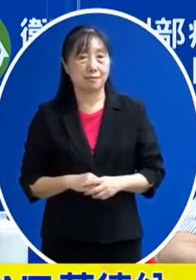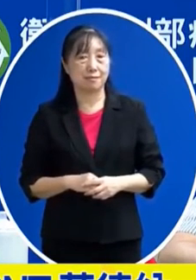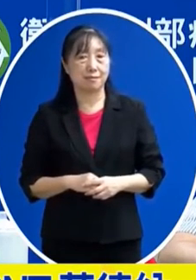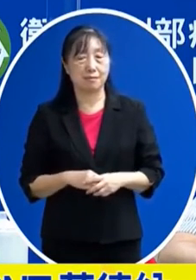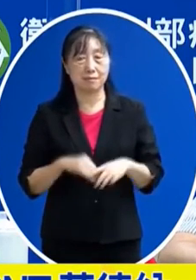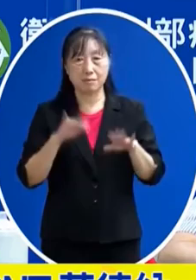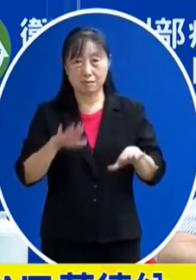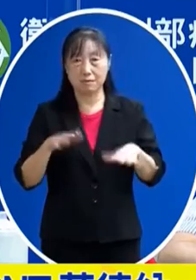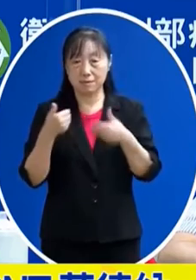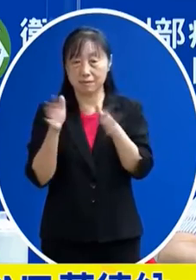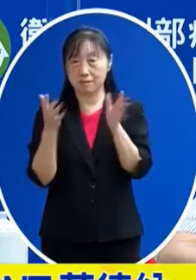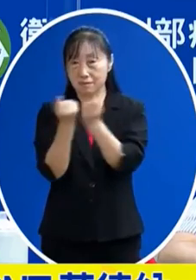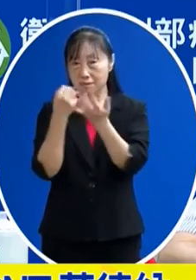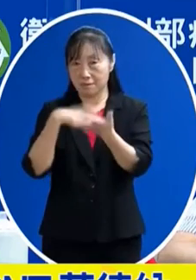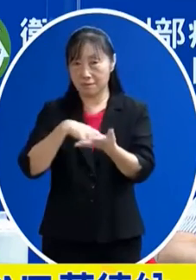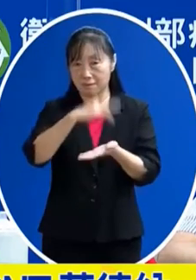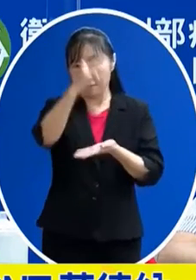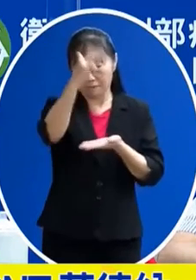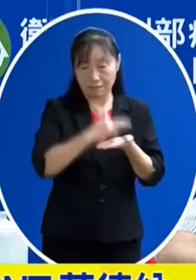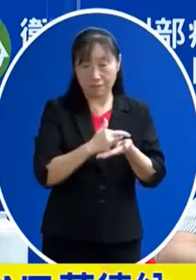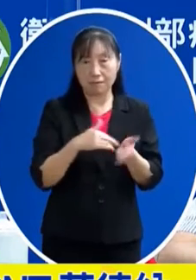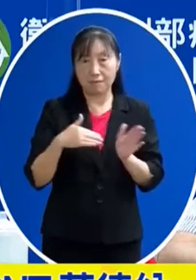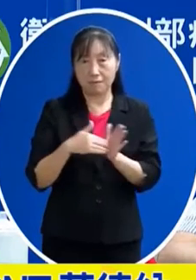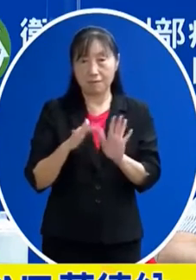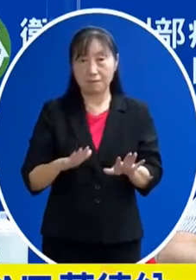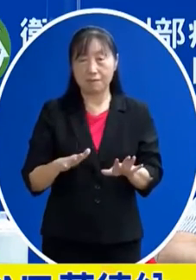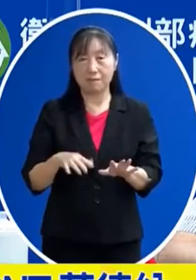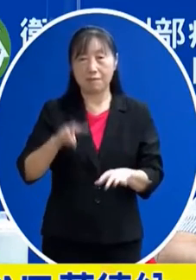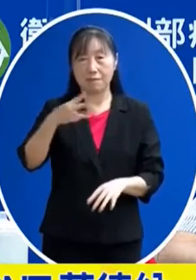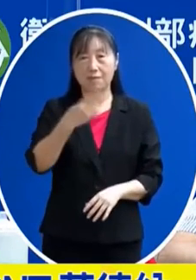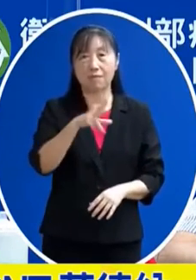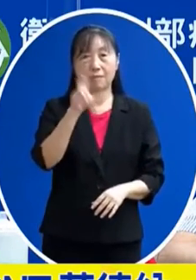目前我们 Moderna 到货的部分总共有